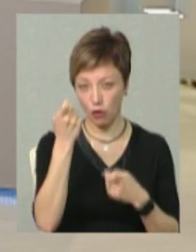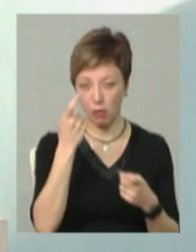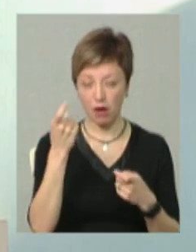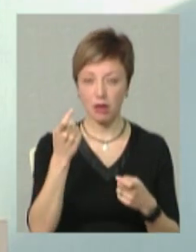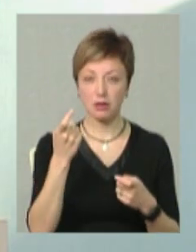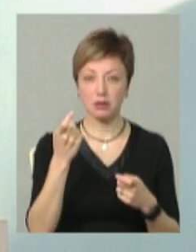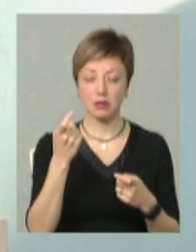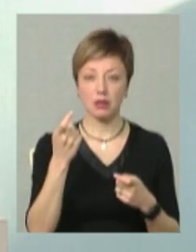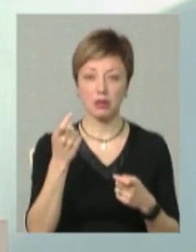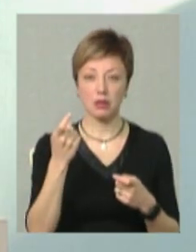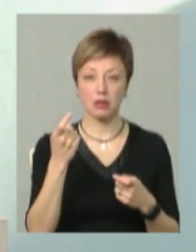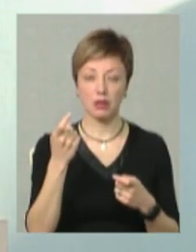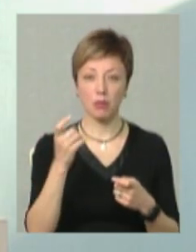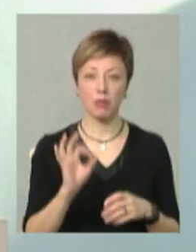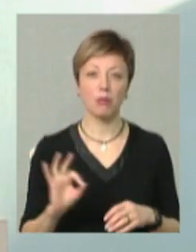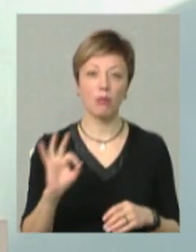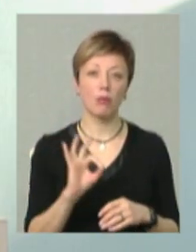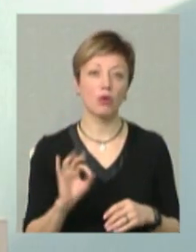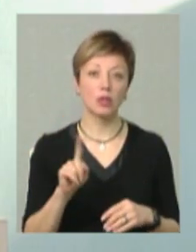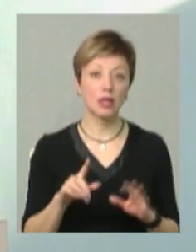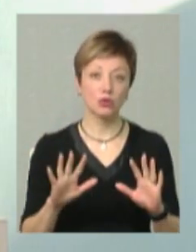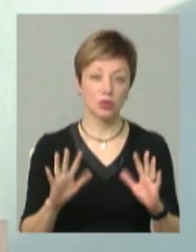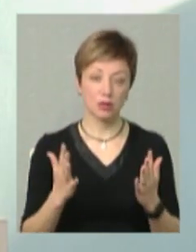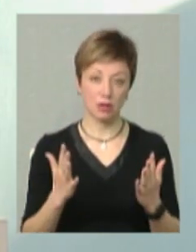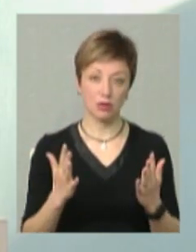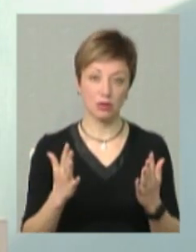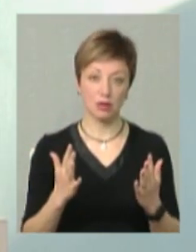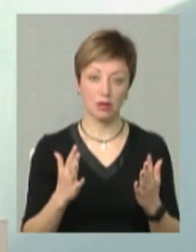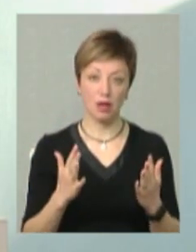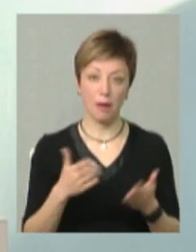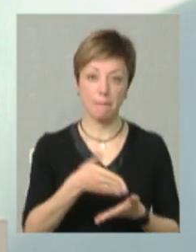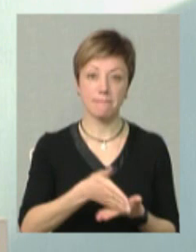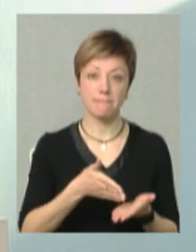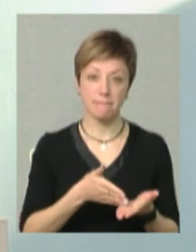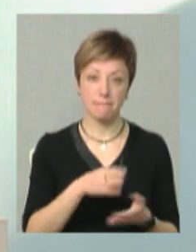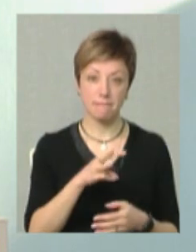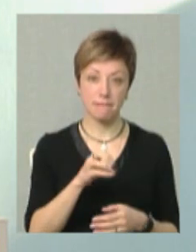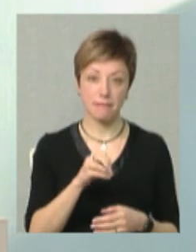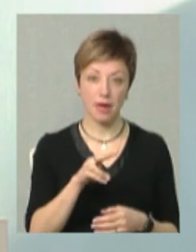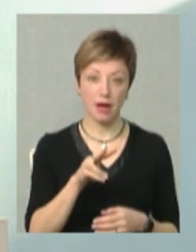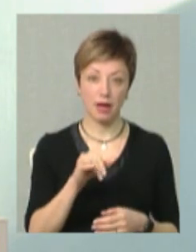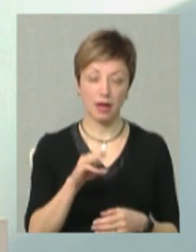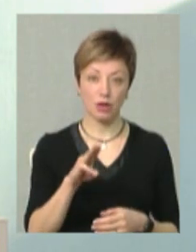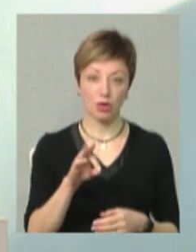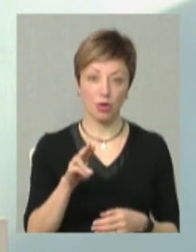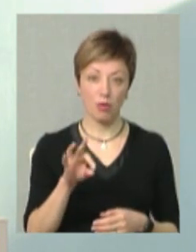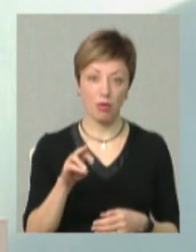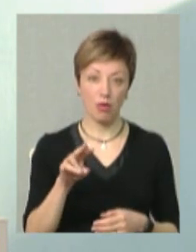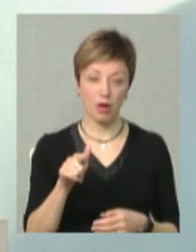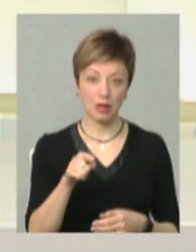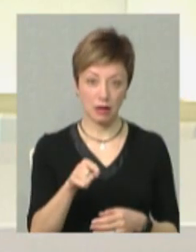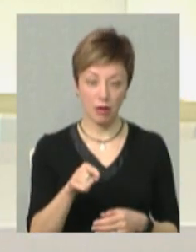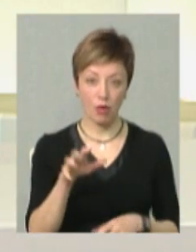інформація трапилася про те, що сталося в Мелітополі, що там